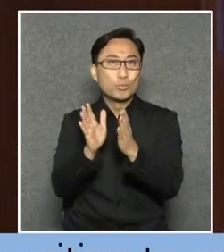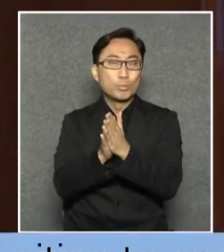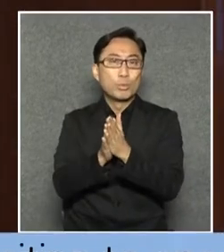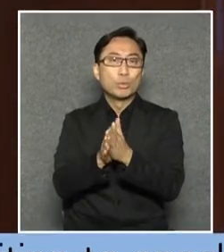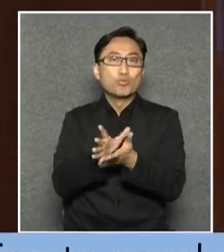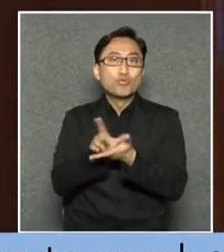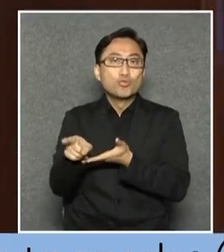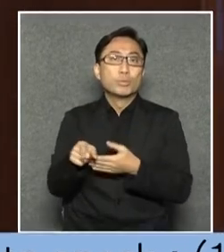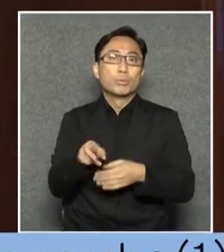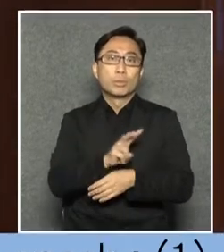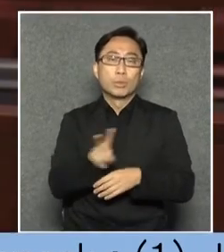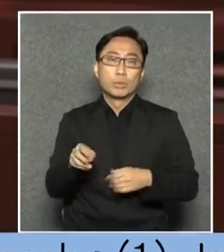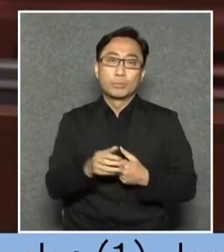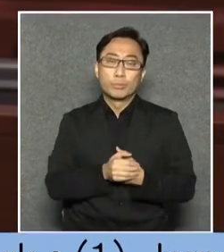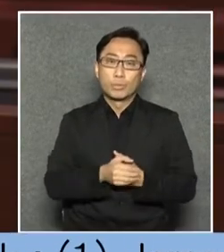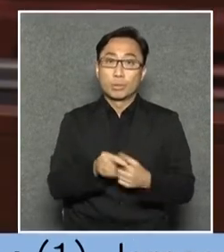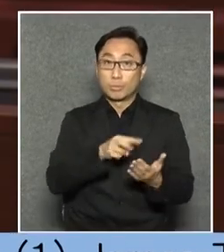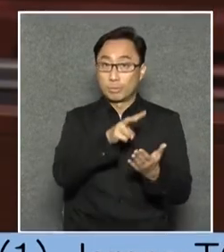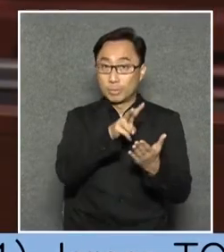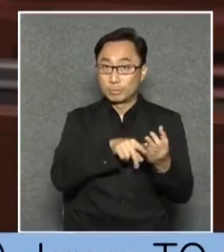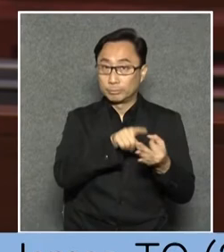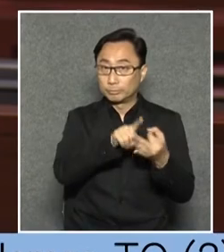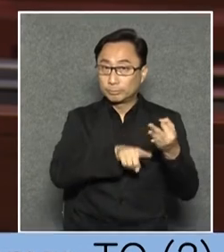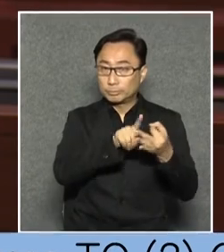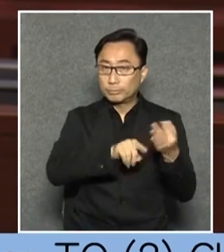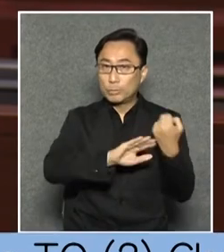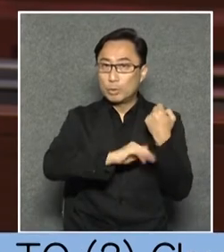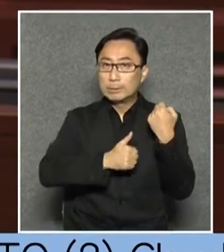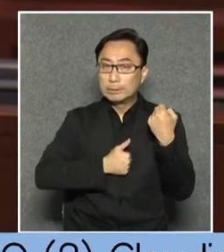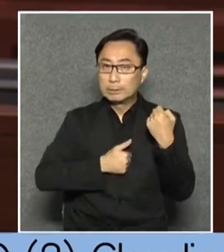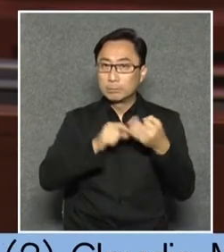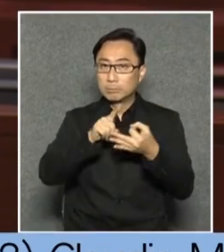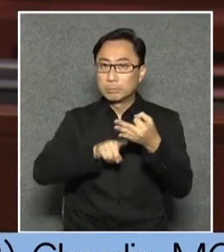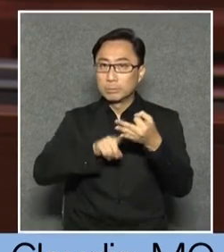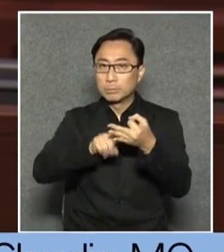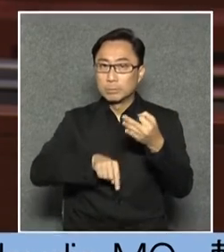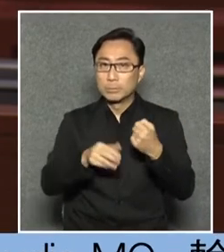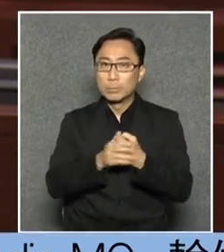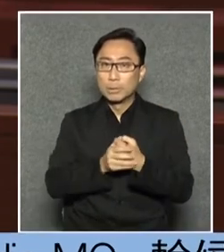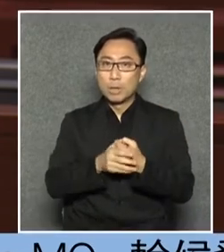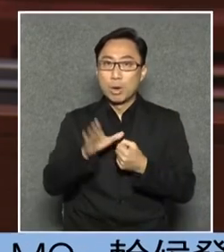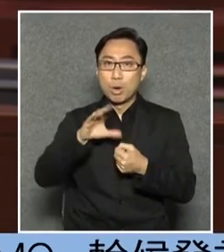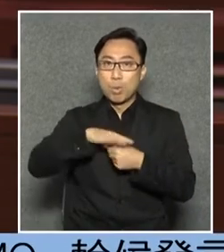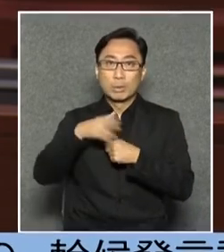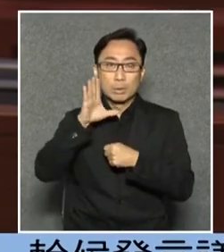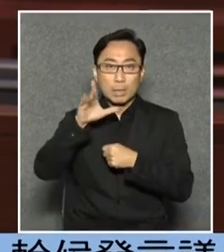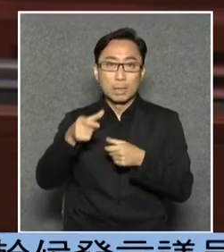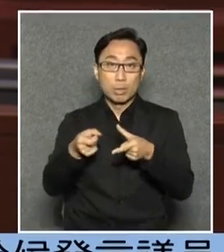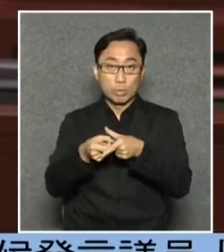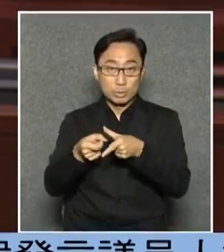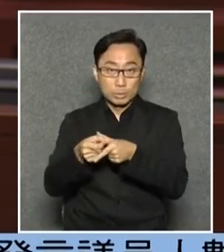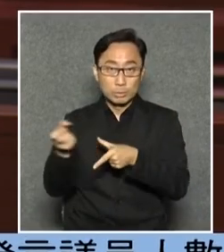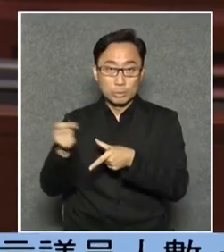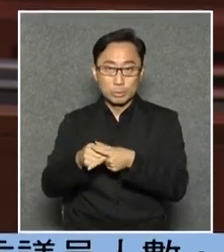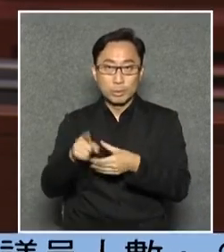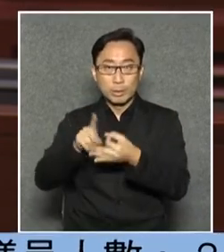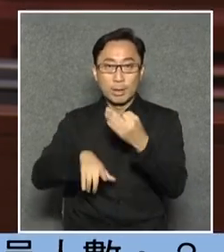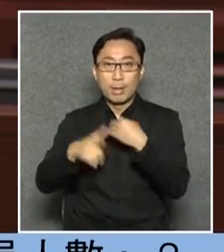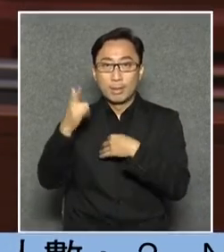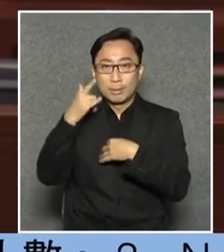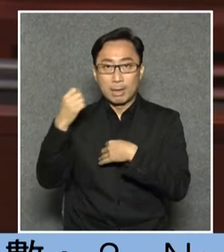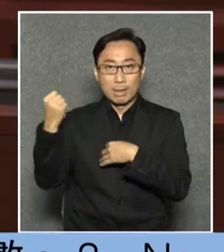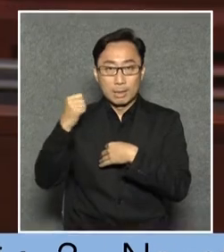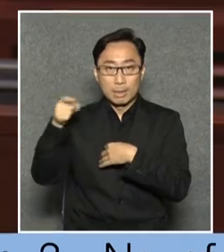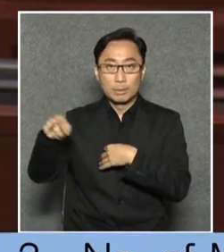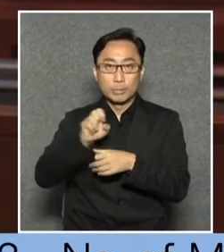我讀出嚟：博文律師事務所、國泰航空有限公司、德勤諮詢有限公